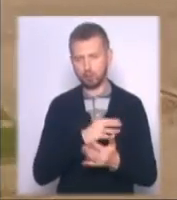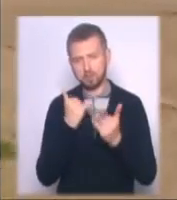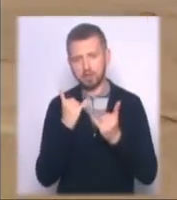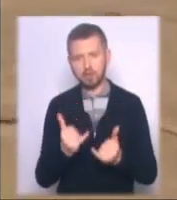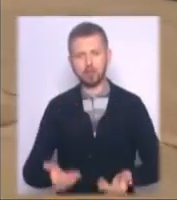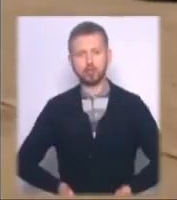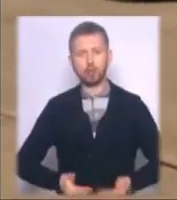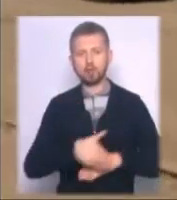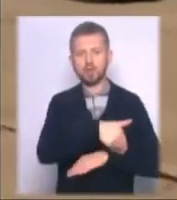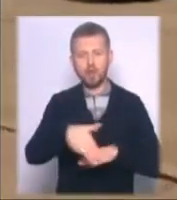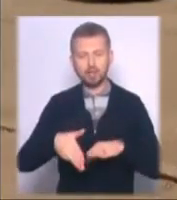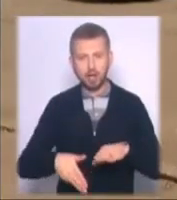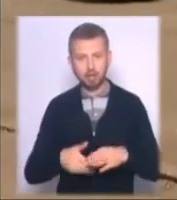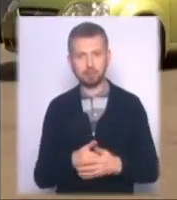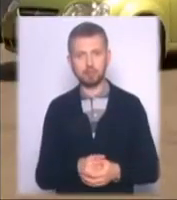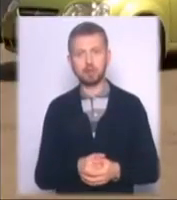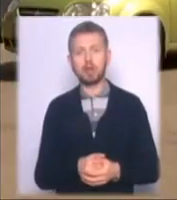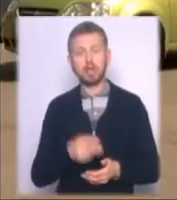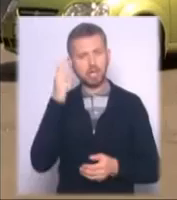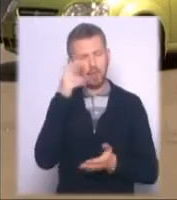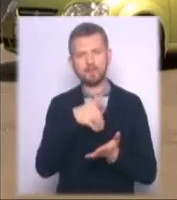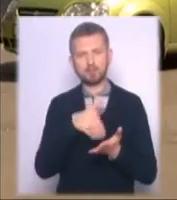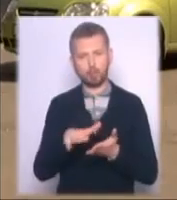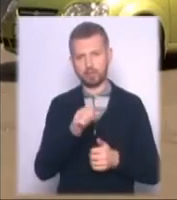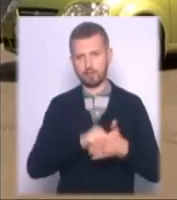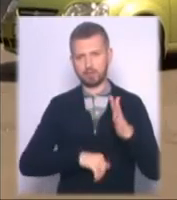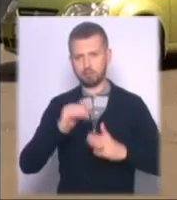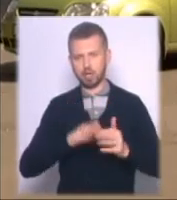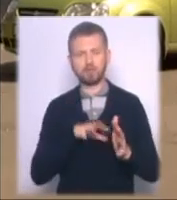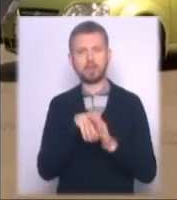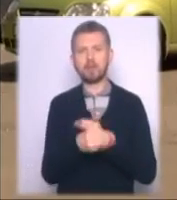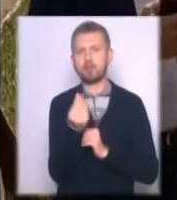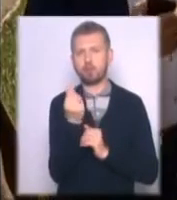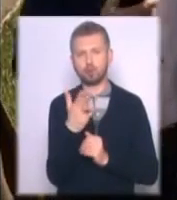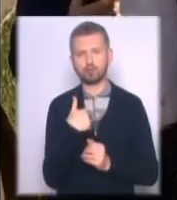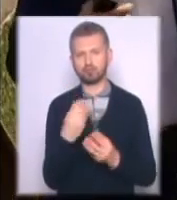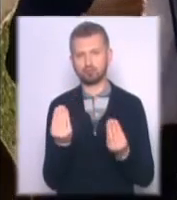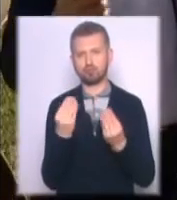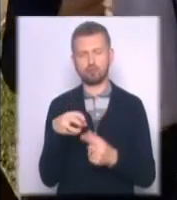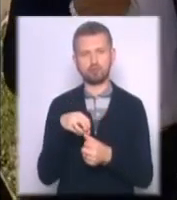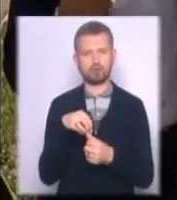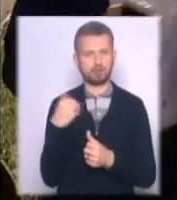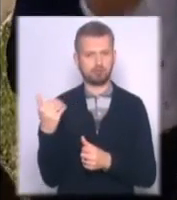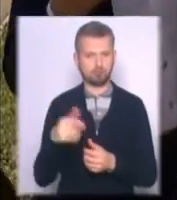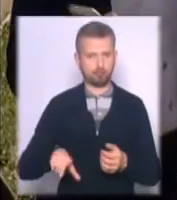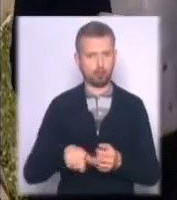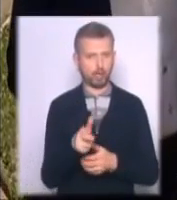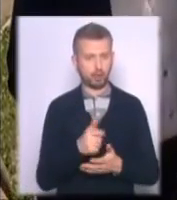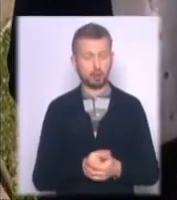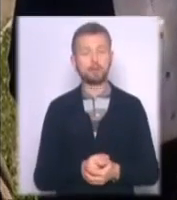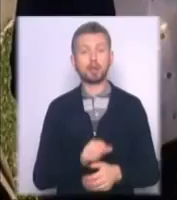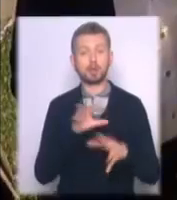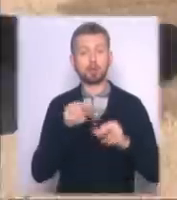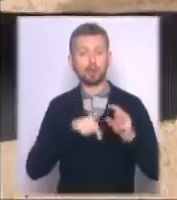житловим кварталам. Київ відмовився від практики вкладання коштів в ремонт урядових доріг, розповідає Ігор Ніконов. Загалом цього